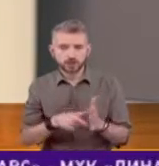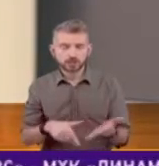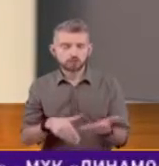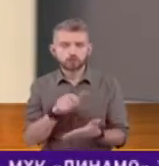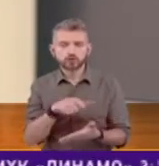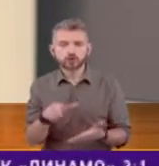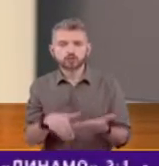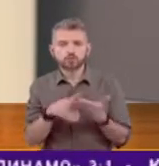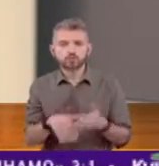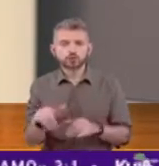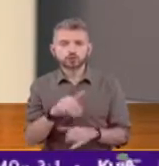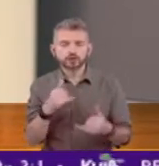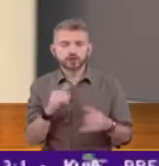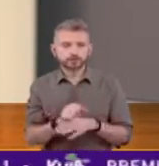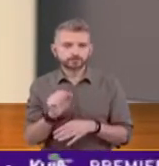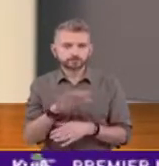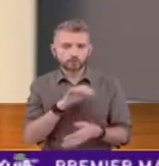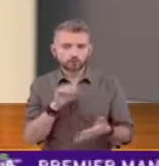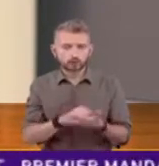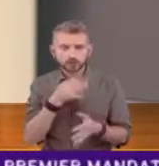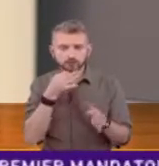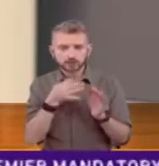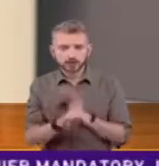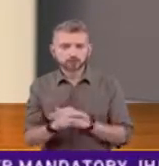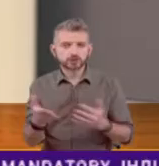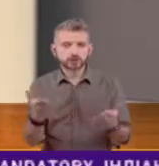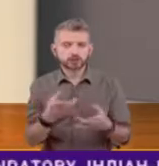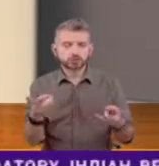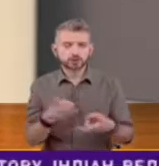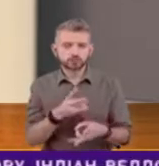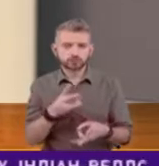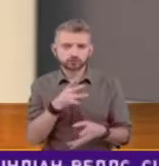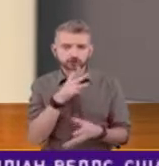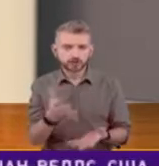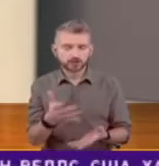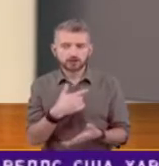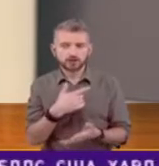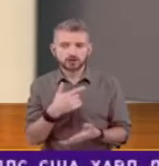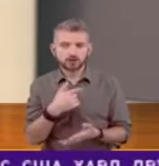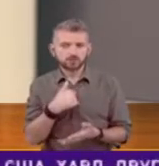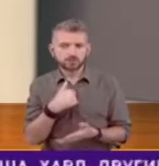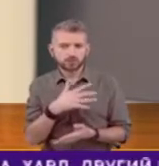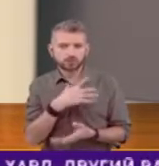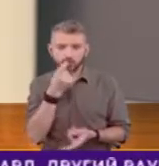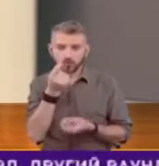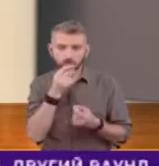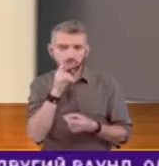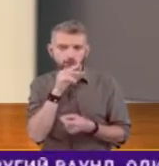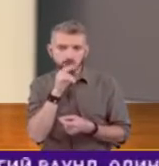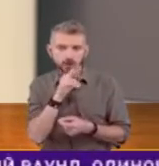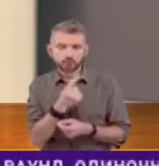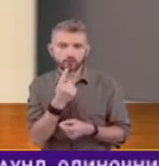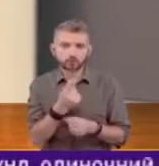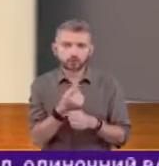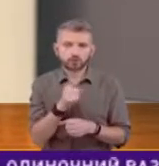поможуть, куди саме зараз їх направити, щоб і підкажуть, які саме потрібні. Бо часто ми помиляємося в якихось маленьких дрібницях,